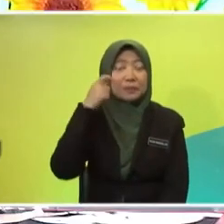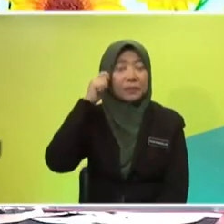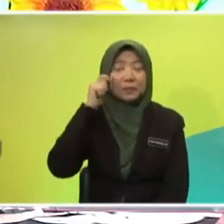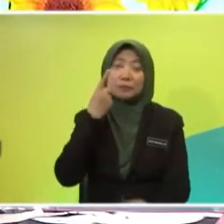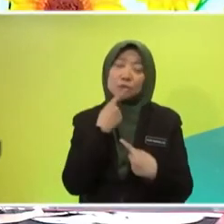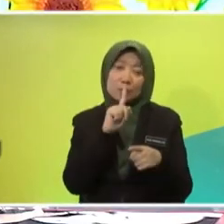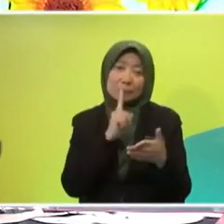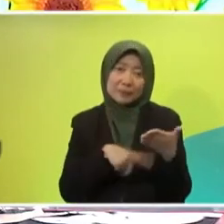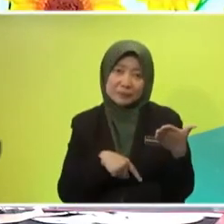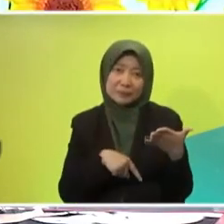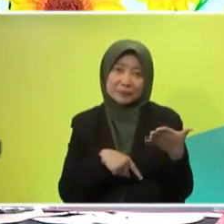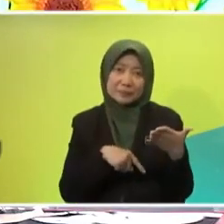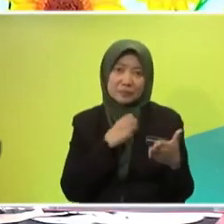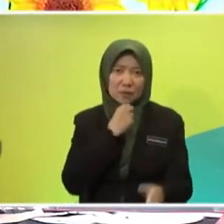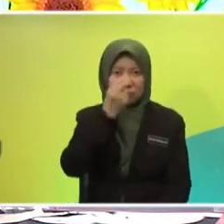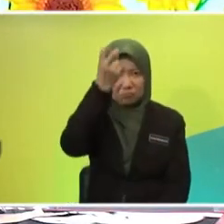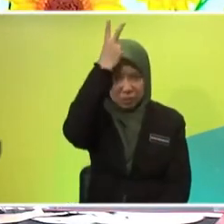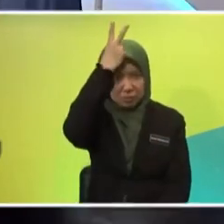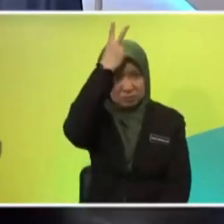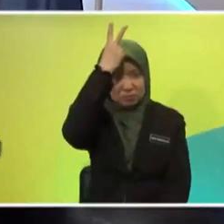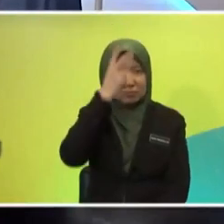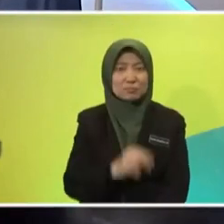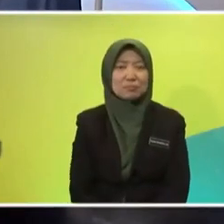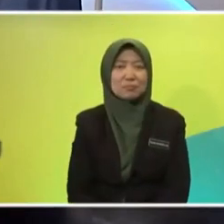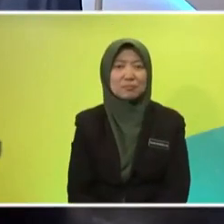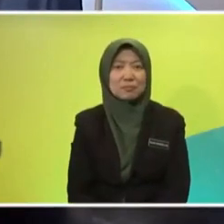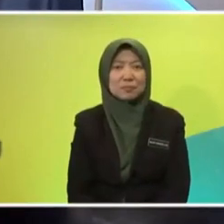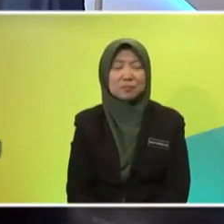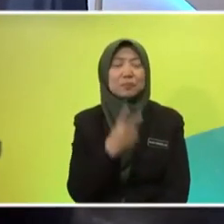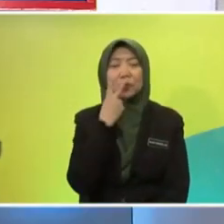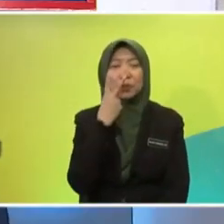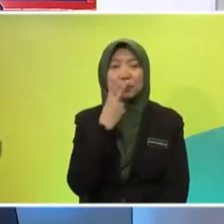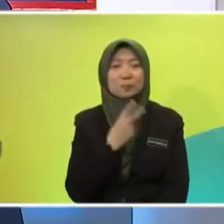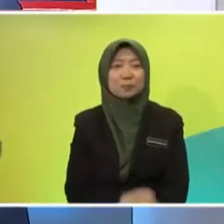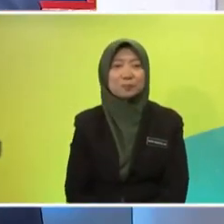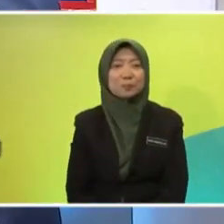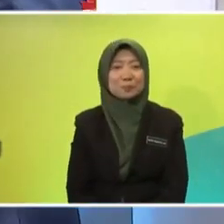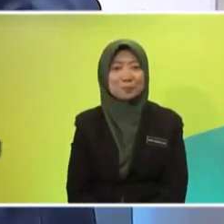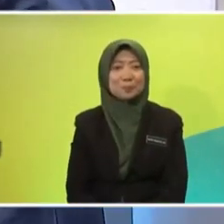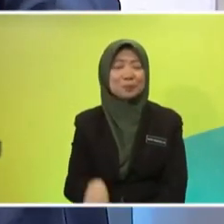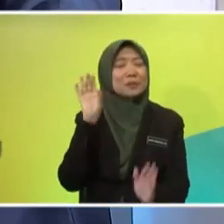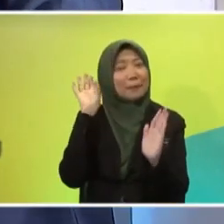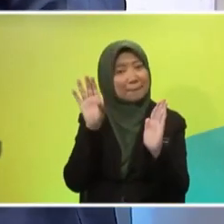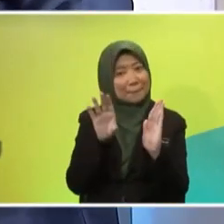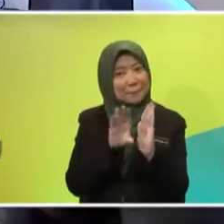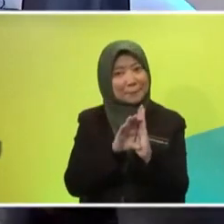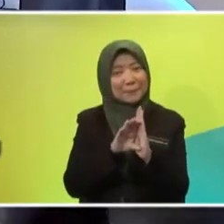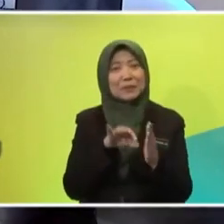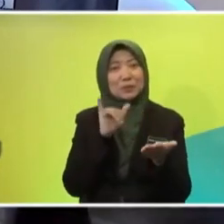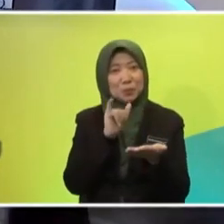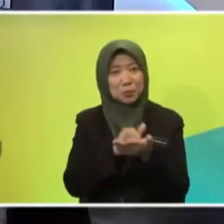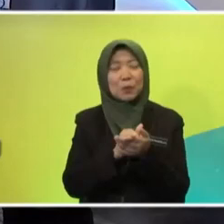Rasanya kambing. Kambing ya, Kak Rina. Okey. Kita tengoklah sama-sama, Kak Rina. Apa jawapannya? Jom,